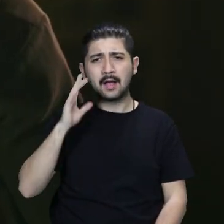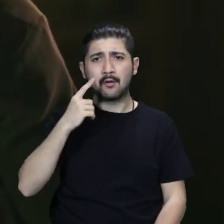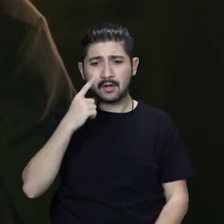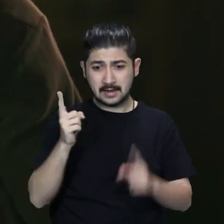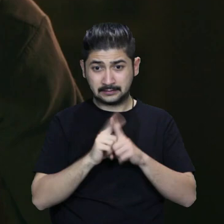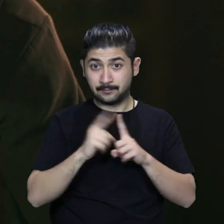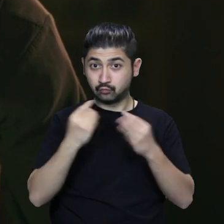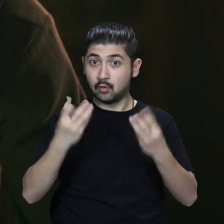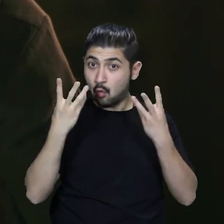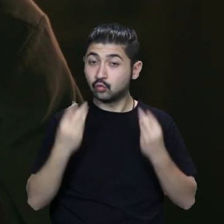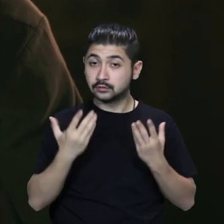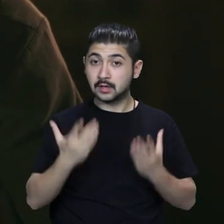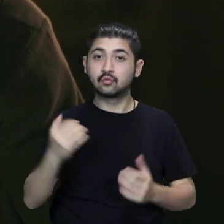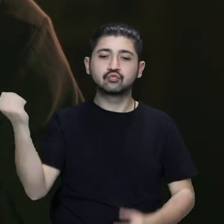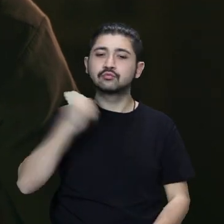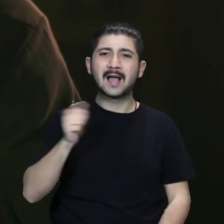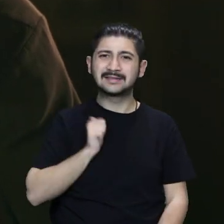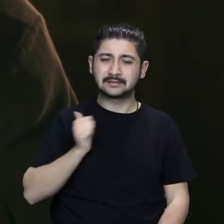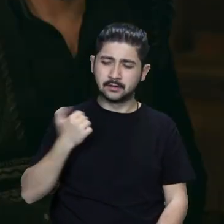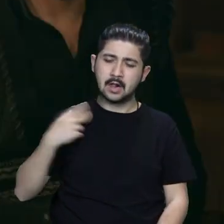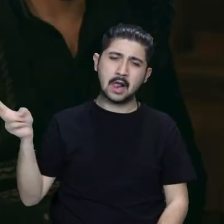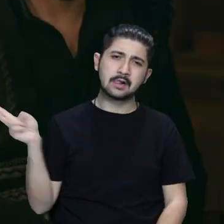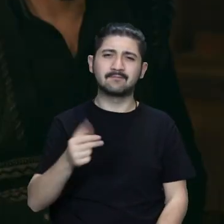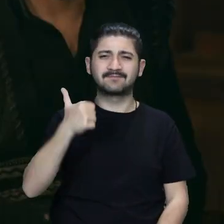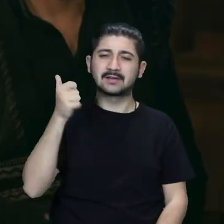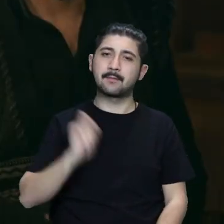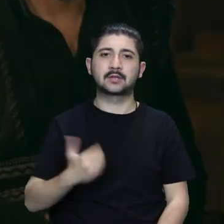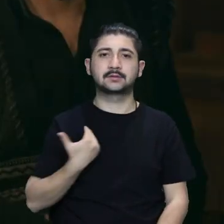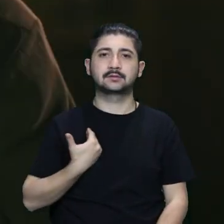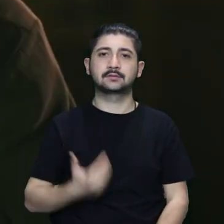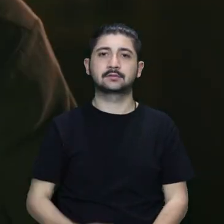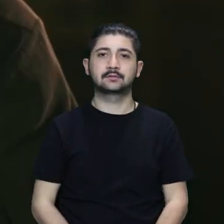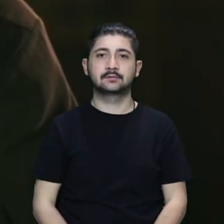Lakin iyi hesap edersek düşman askerinin çoğunu telef ederiz.